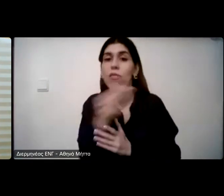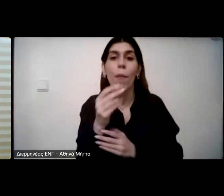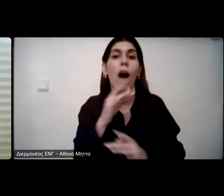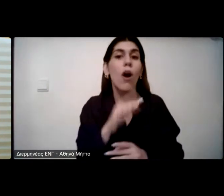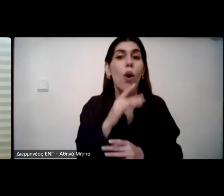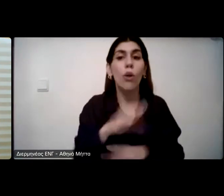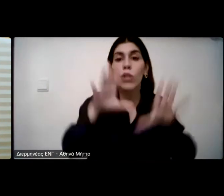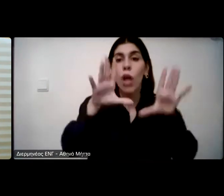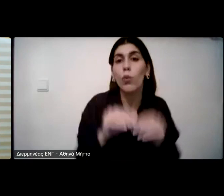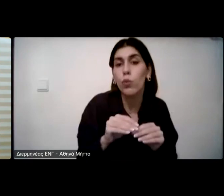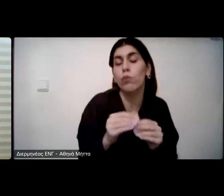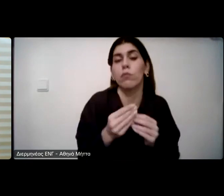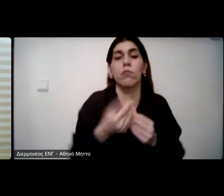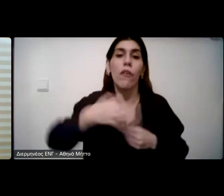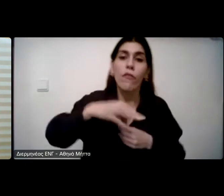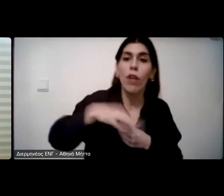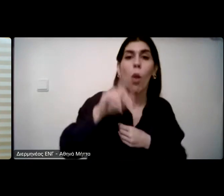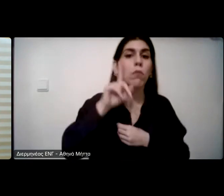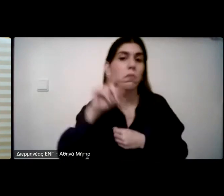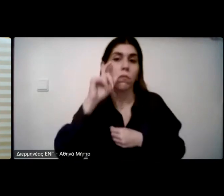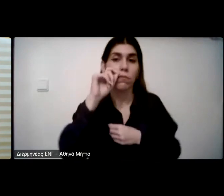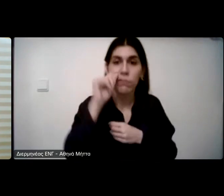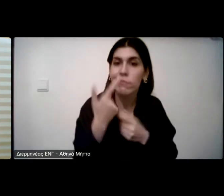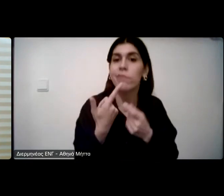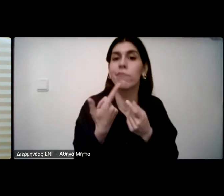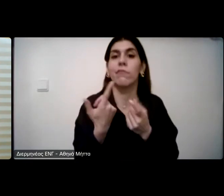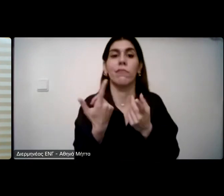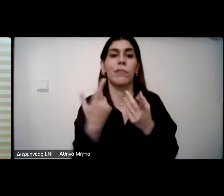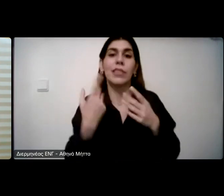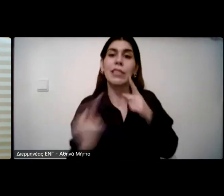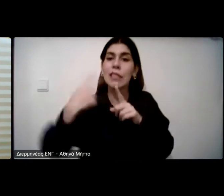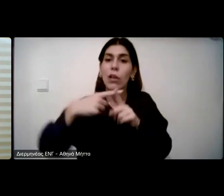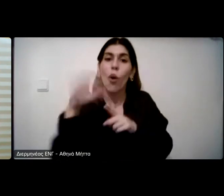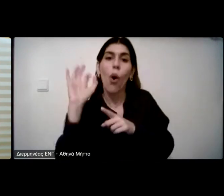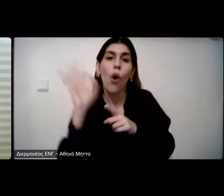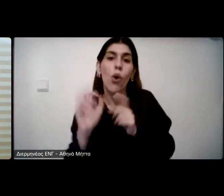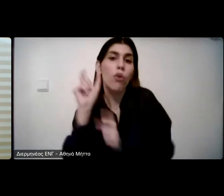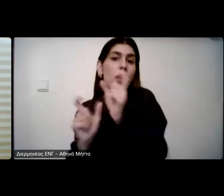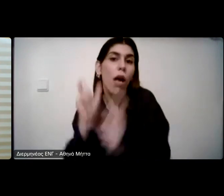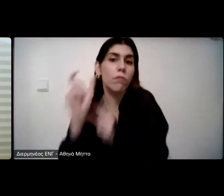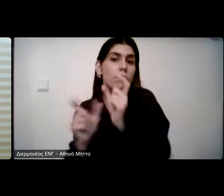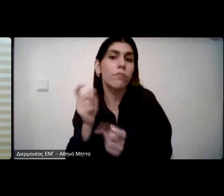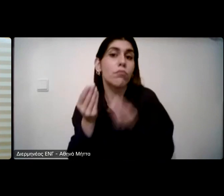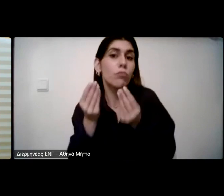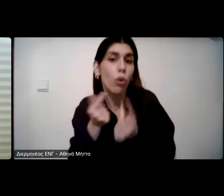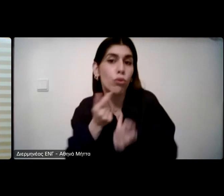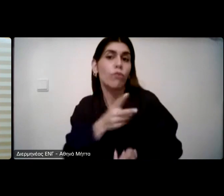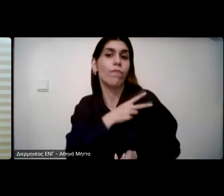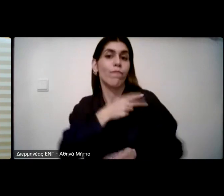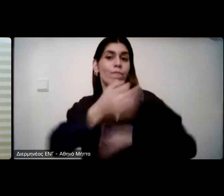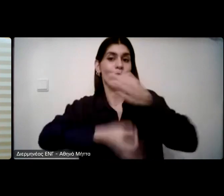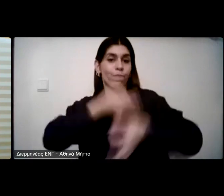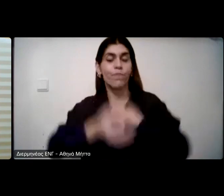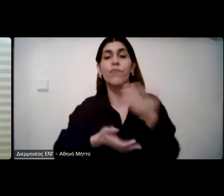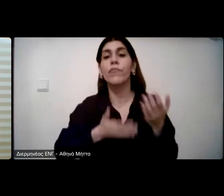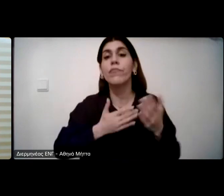γλώσσα και ορολογία. Θέλω ιδιαίτερα να ευχαριστήσω τους 8 εκλεκτούς επιστήμονες που αποδέχτηκαν την πρόσκλησή